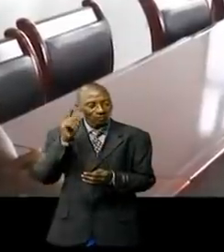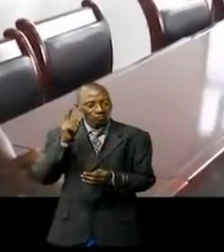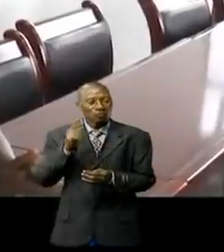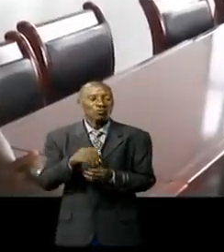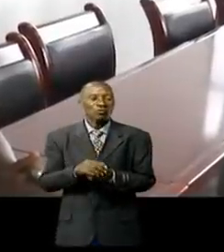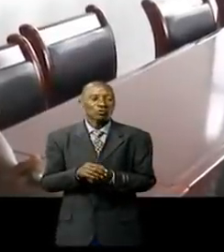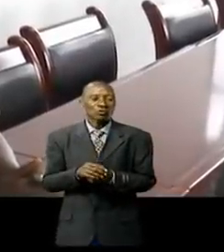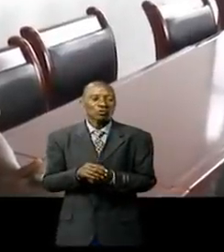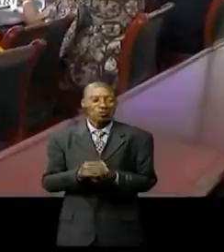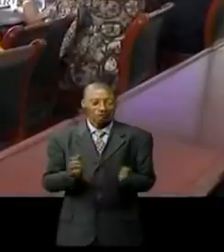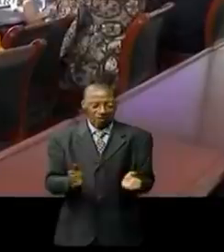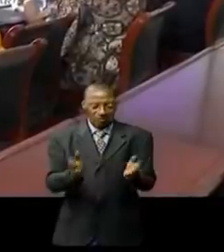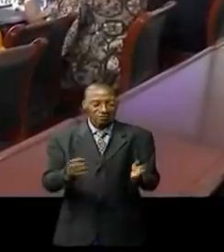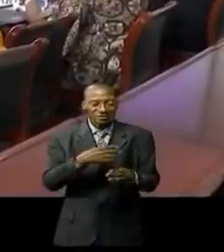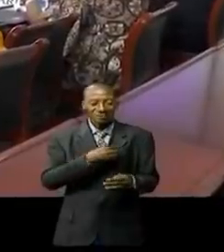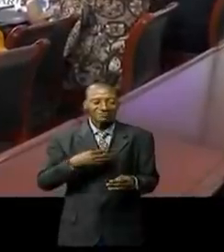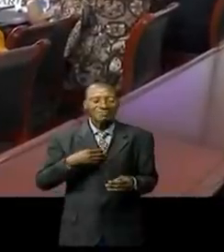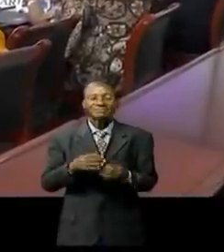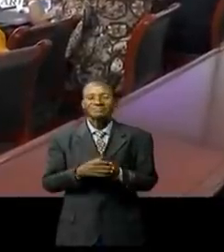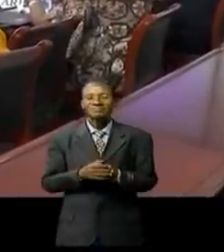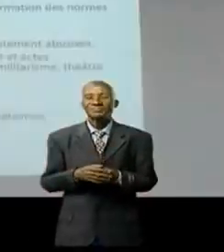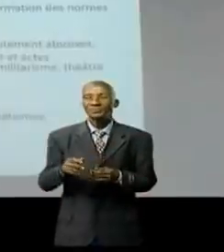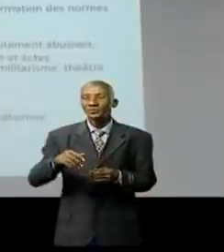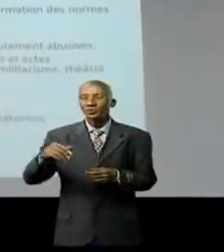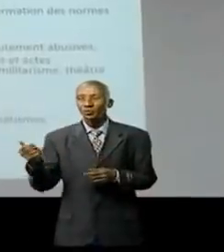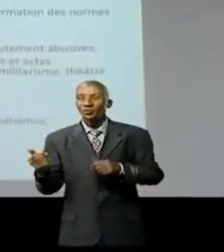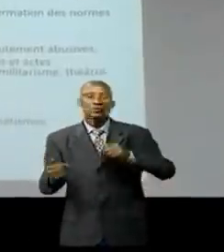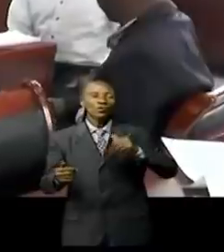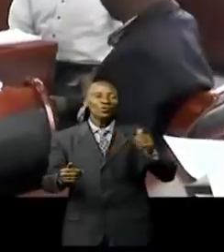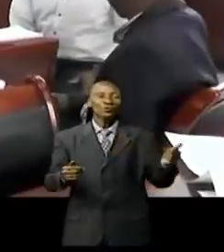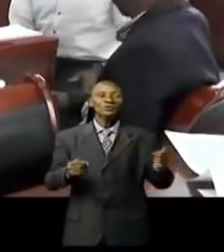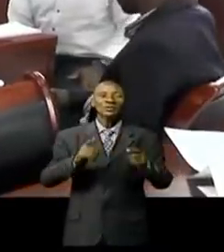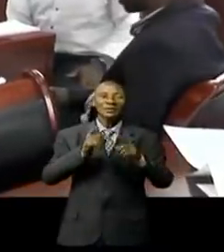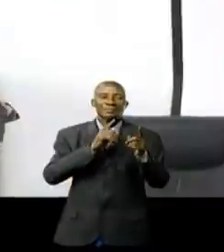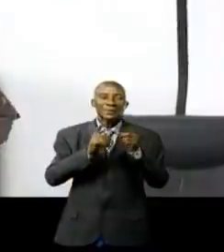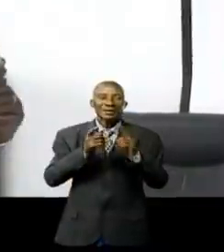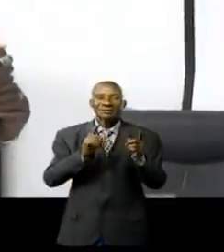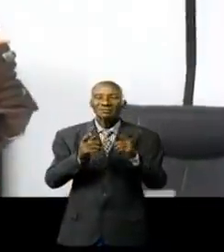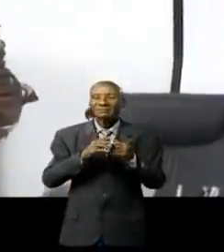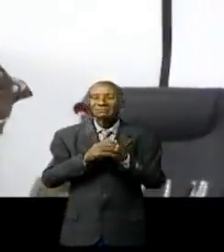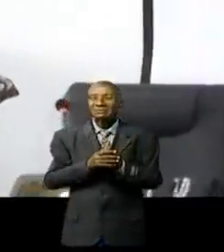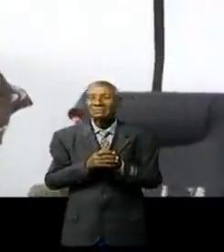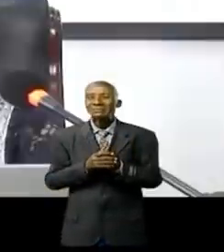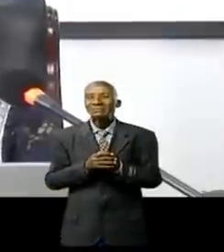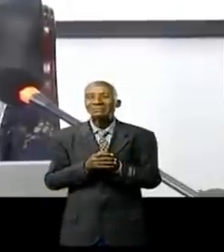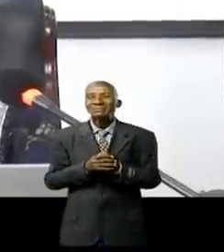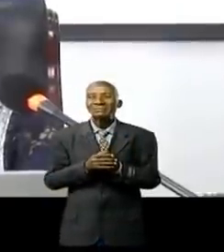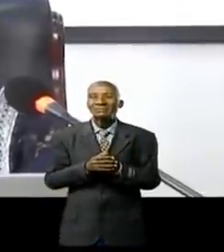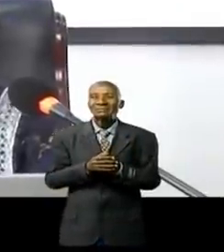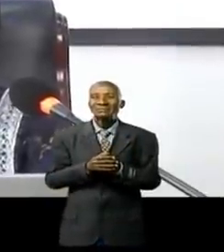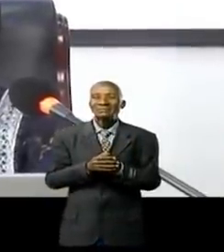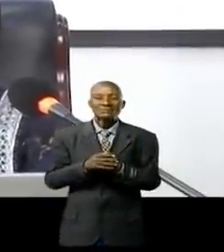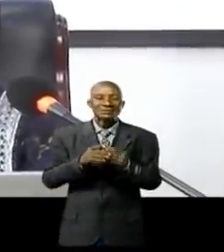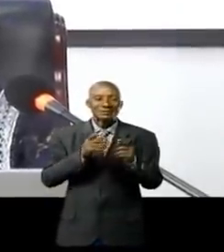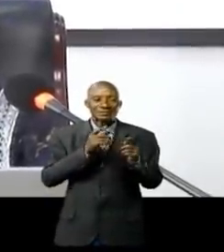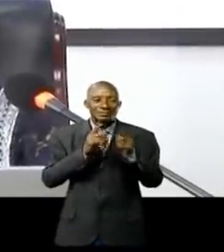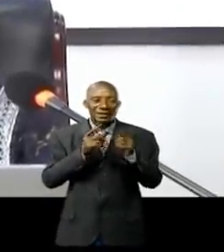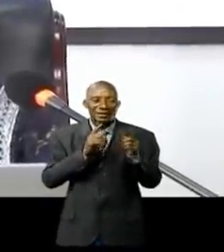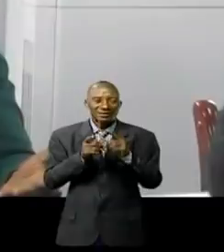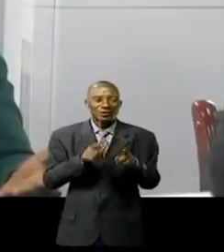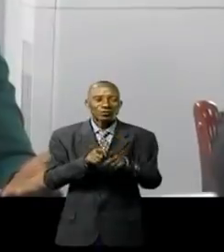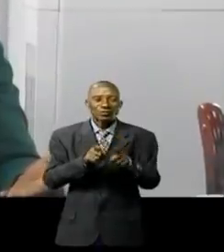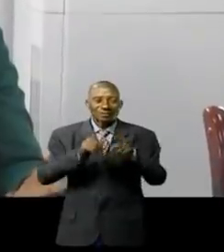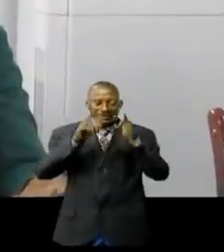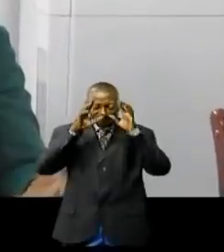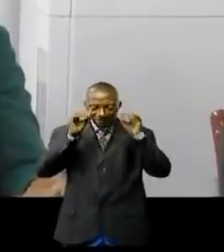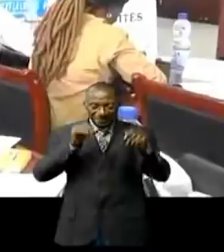militarisée. Selon certains d'entre eux, le présentateur socioculturel a ajouté Anima Tundu, présidente nationale